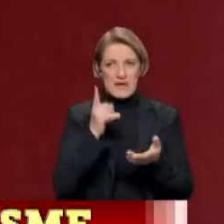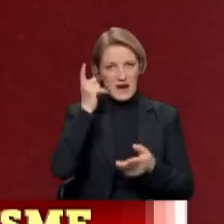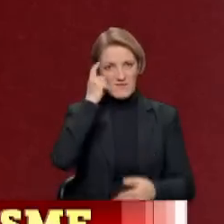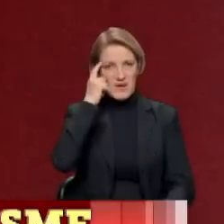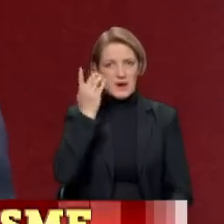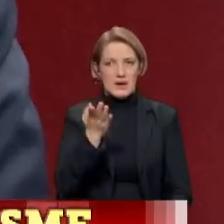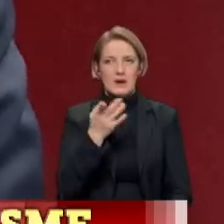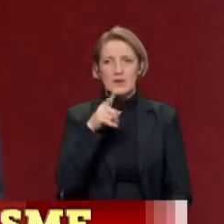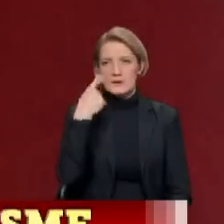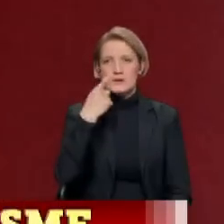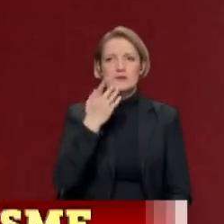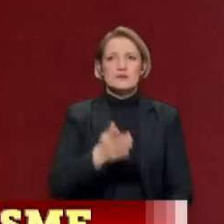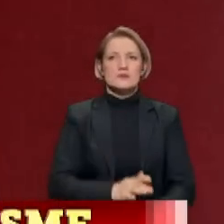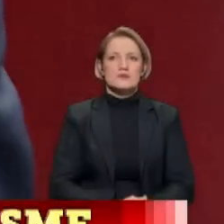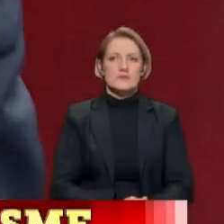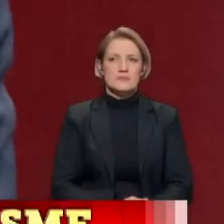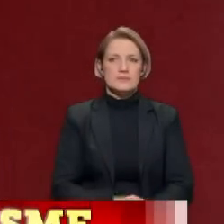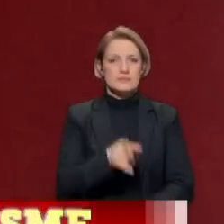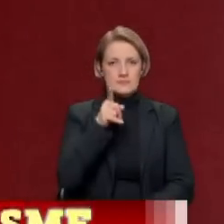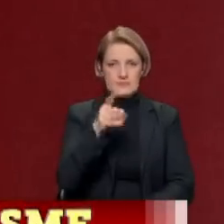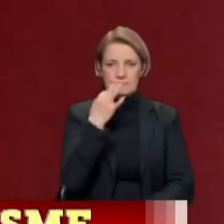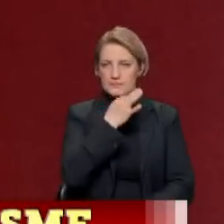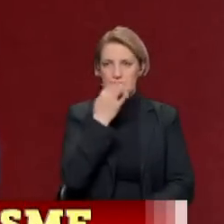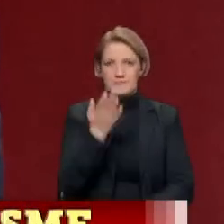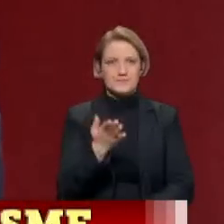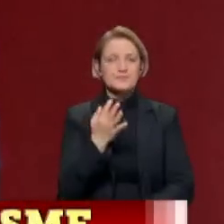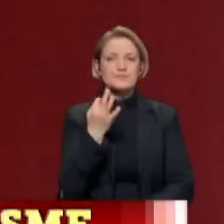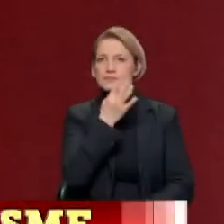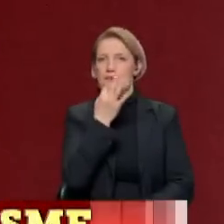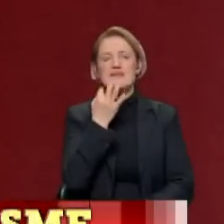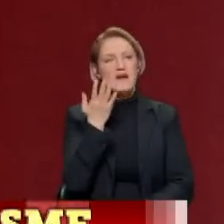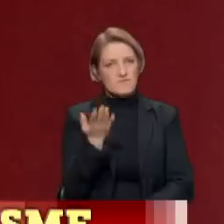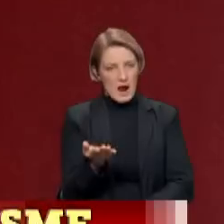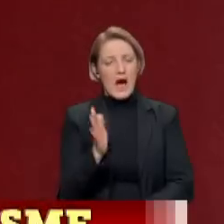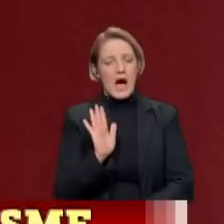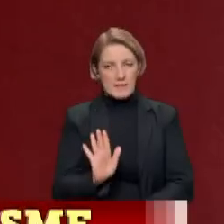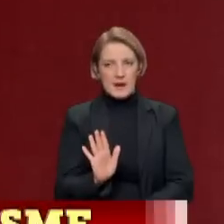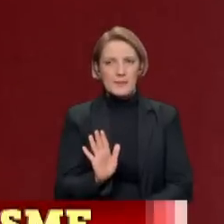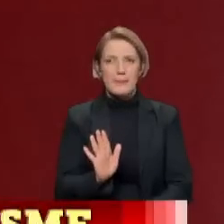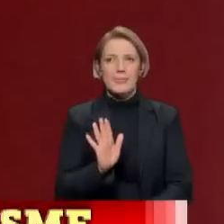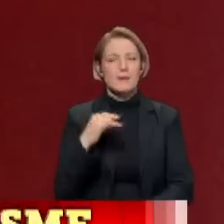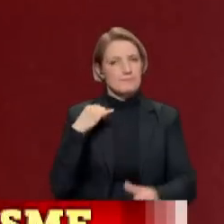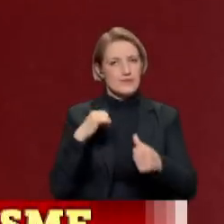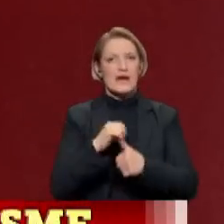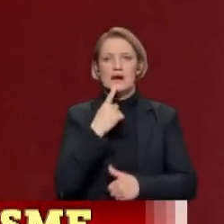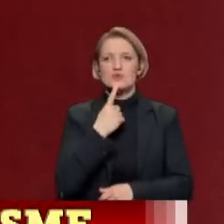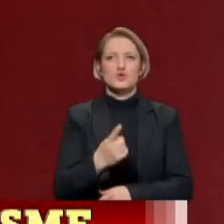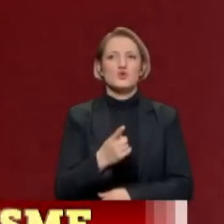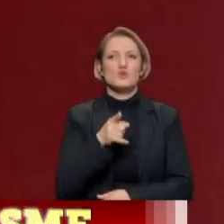kafa. Dolayısıyla oradaki benzeşmenin, evet bir benzerlik var ama tekrar